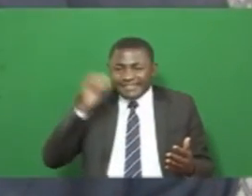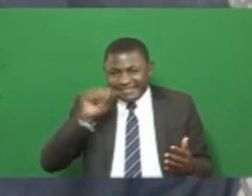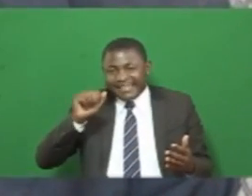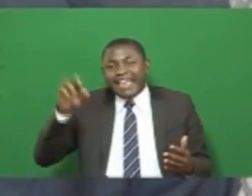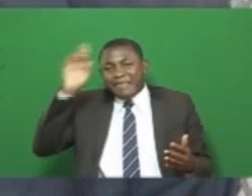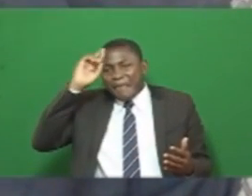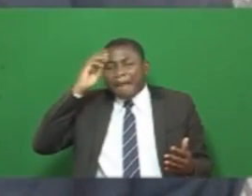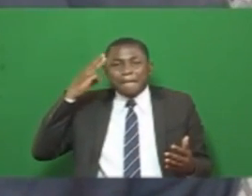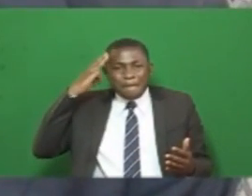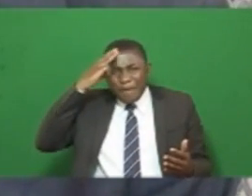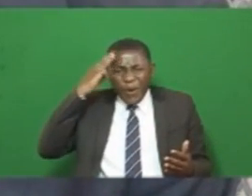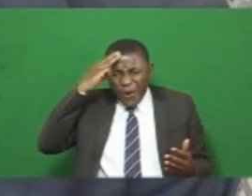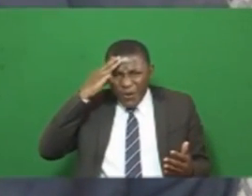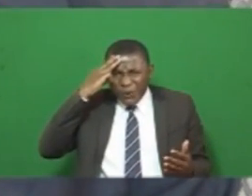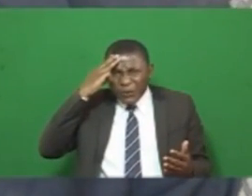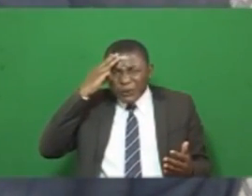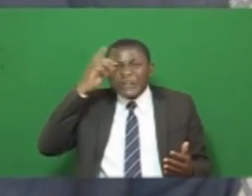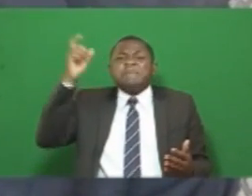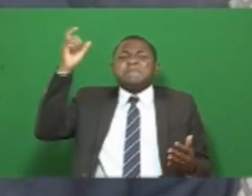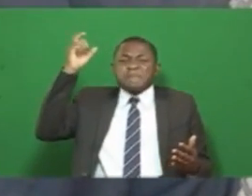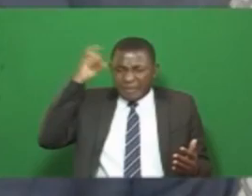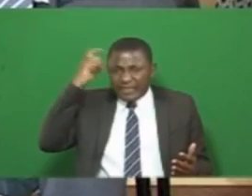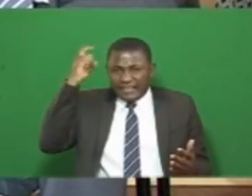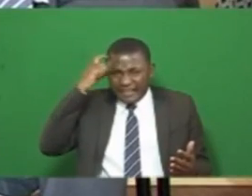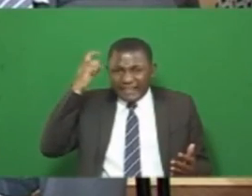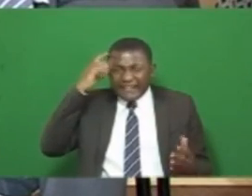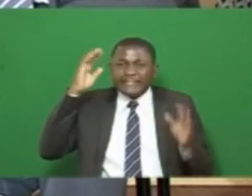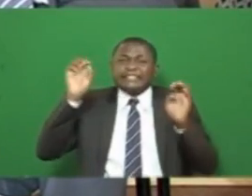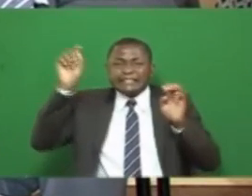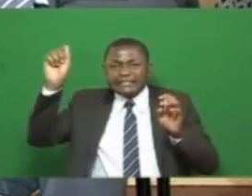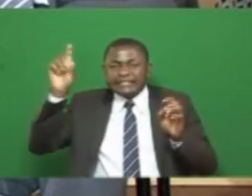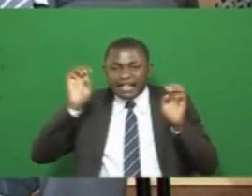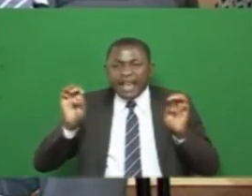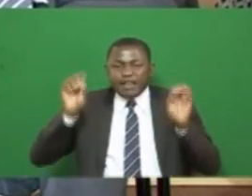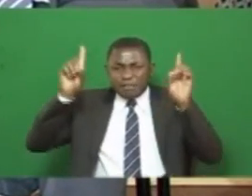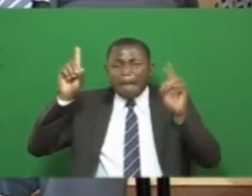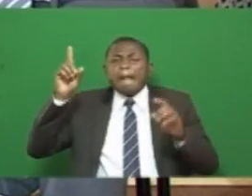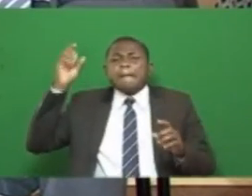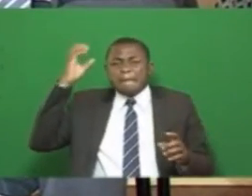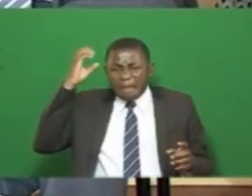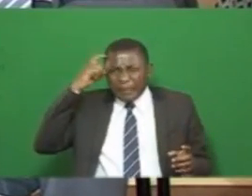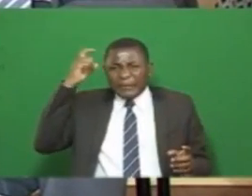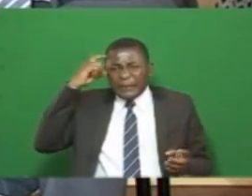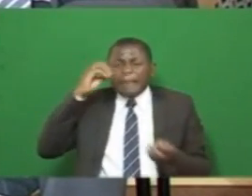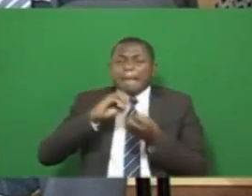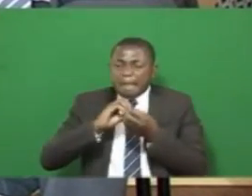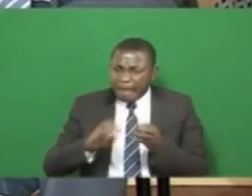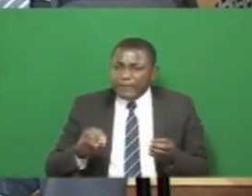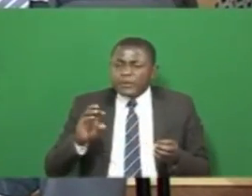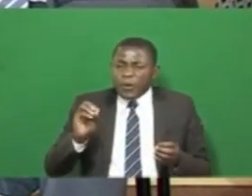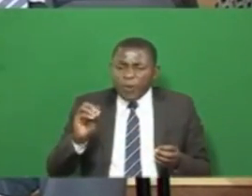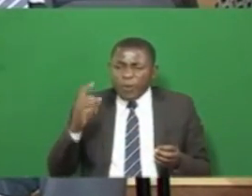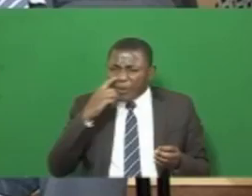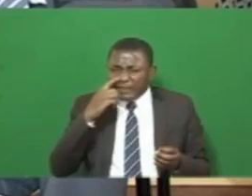paitsanangura kuti Paul aive munhu akadzidza chaizvo. Sazva ndirutona pakutsanangura kwamuruita ka. Apangodoti uchiverenga bhuku rakanyorwa